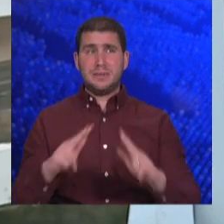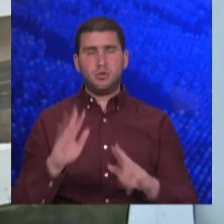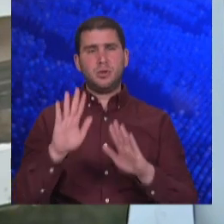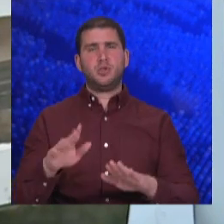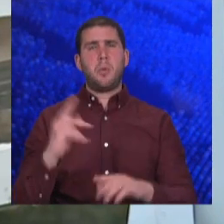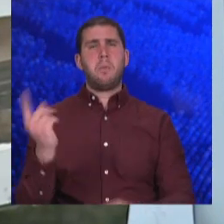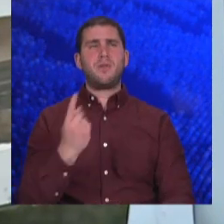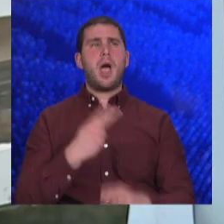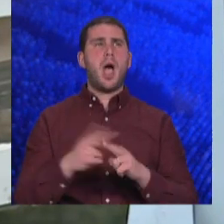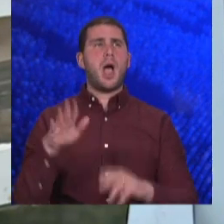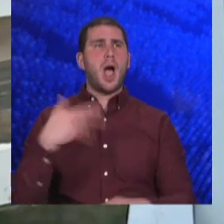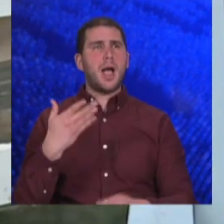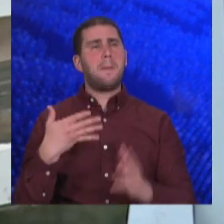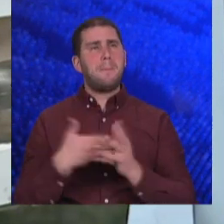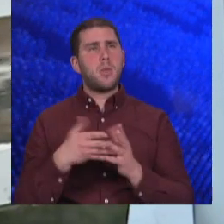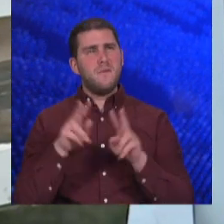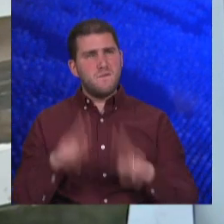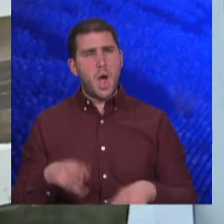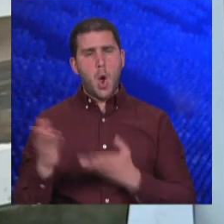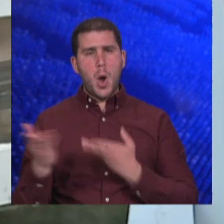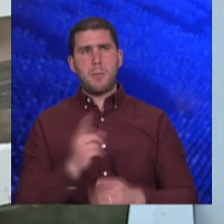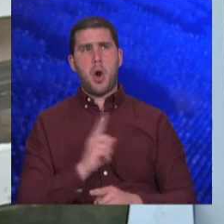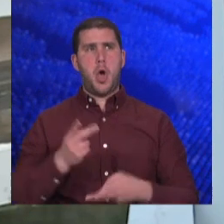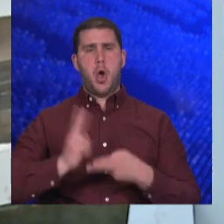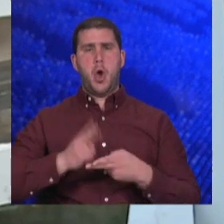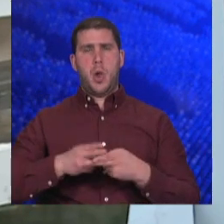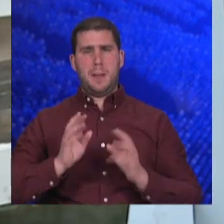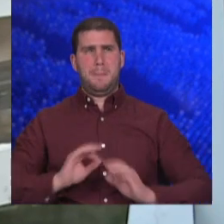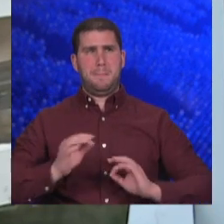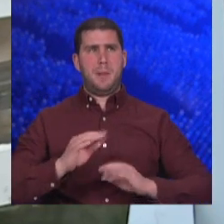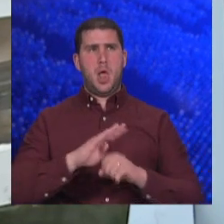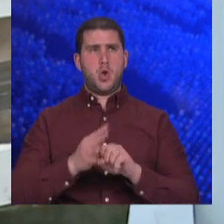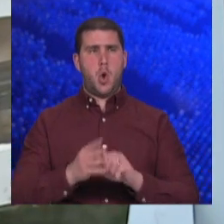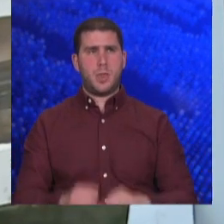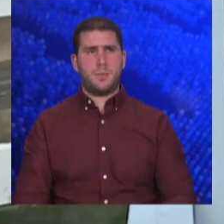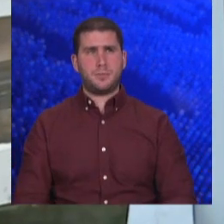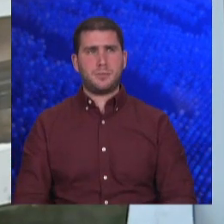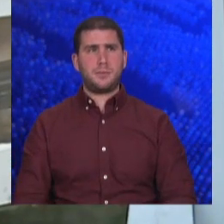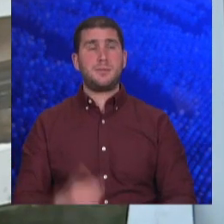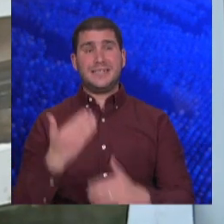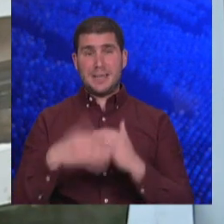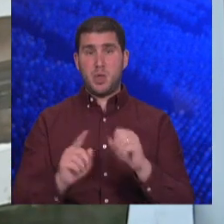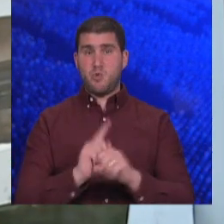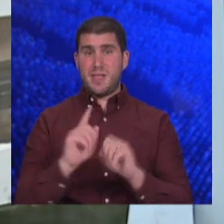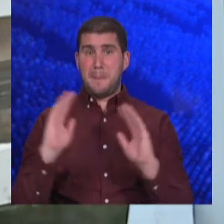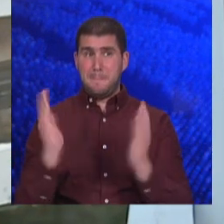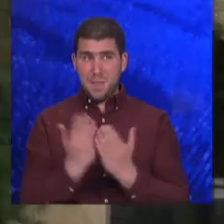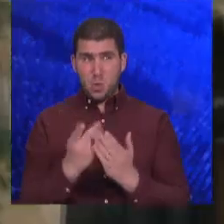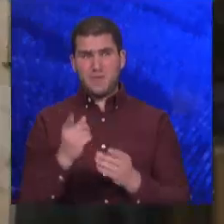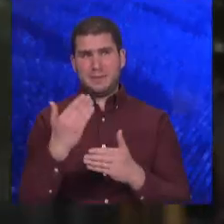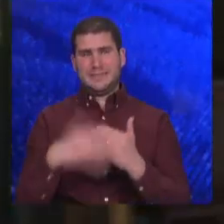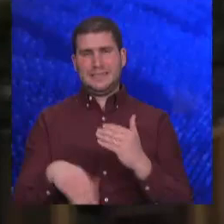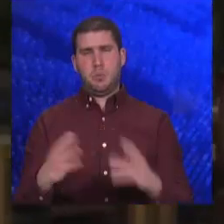רק לאחר שבידינו שאותם אורחים באמת אינם חולי קורונה, הסתיימה תקופת הבידוד והם סיימו אותה